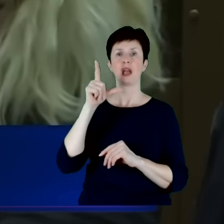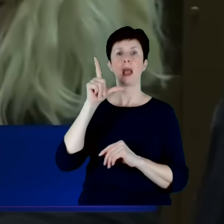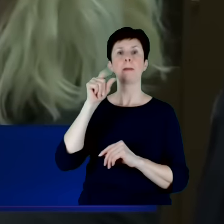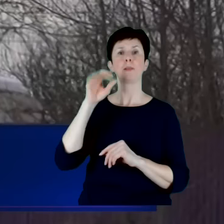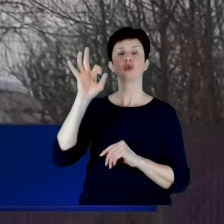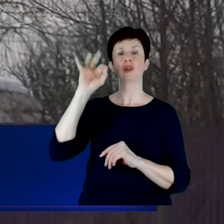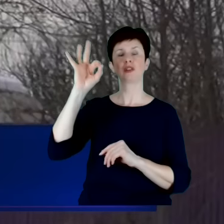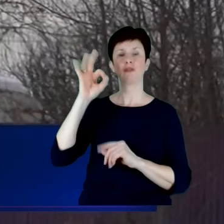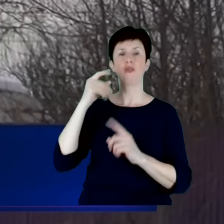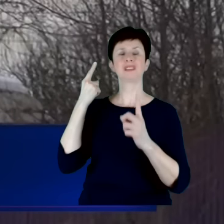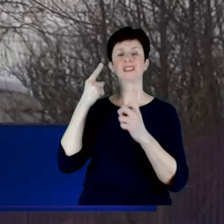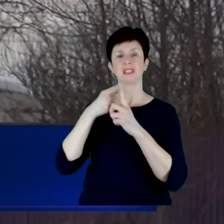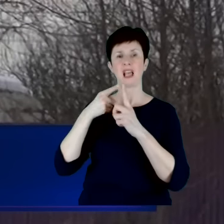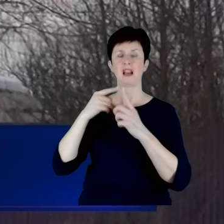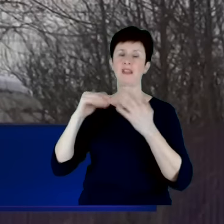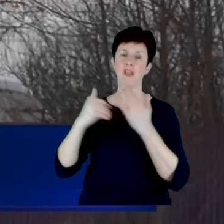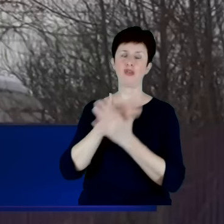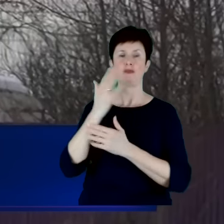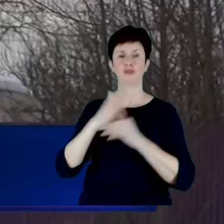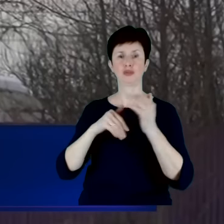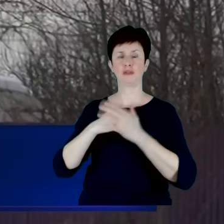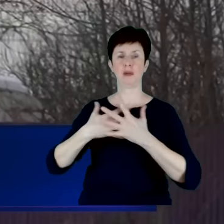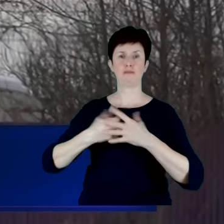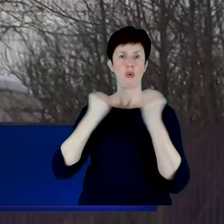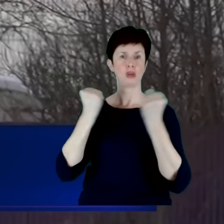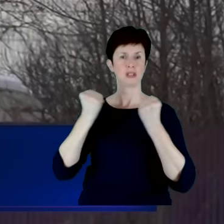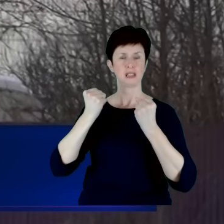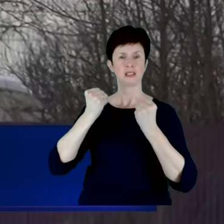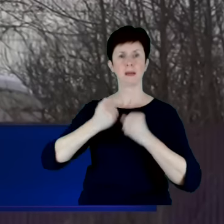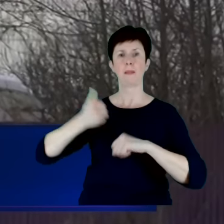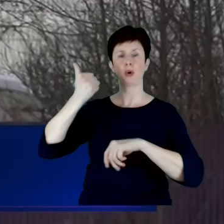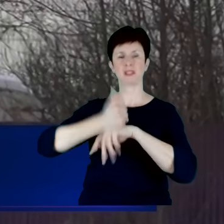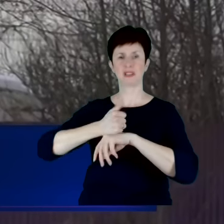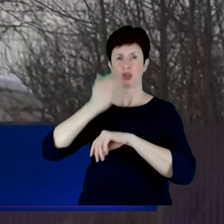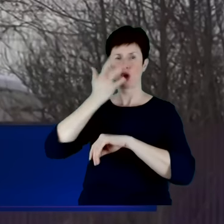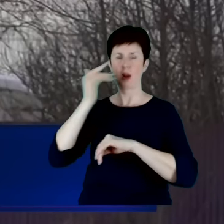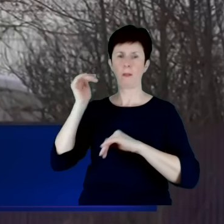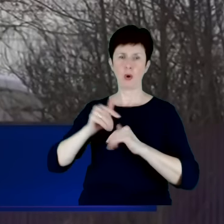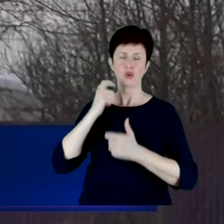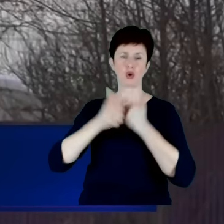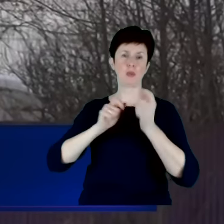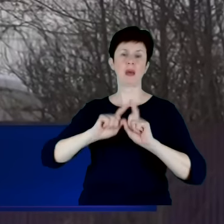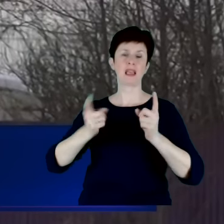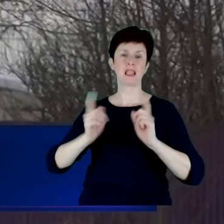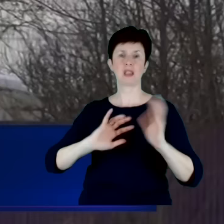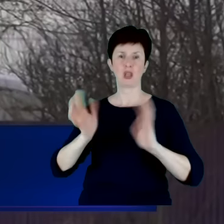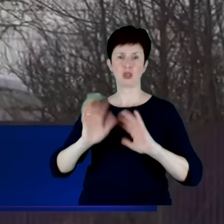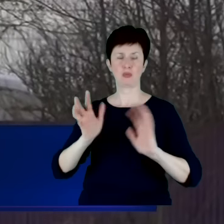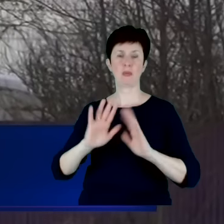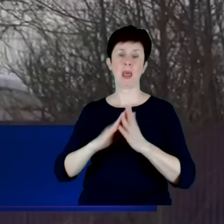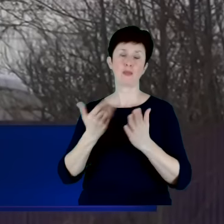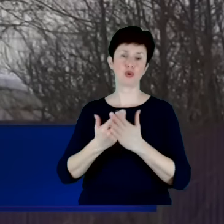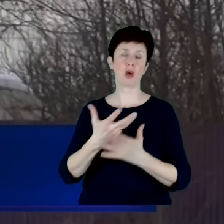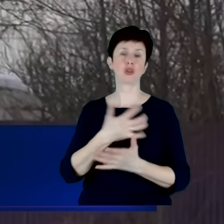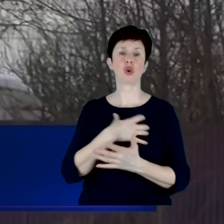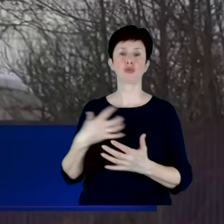odbudowy mocarstwowej pozycji Rosji, można realizować w inny sposób, chociażby gospodarczo.